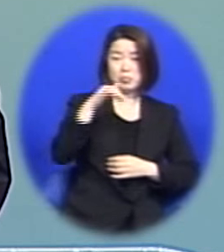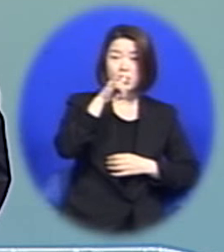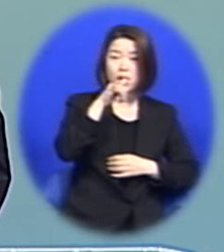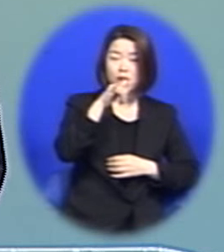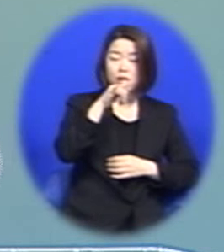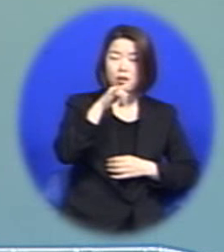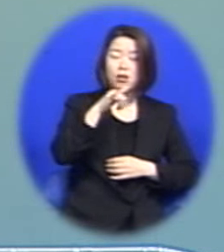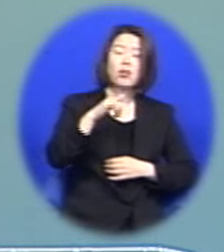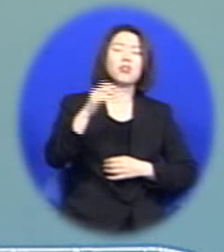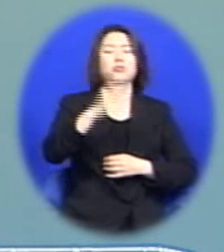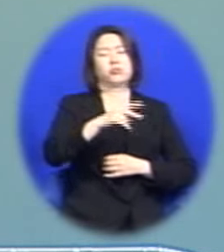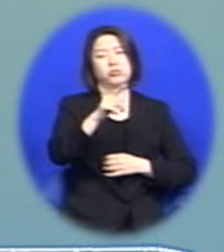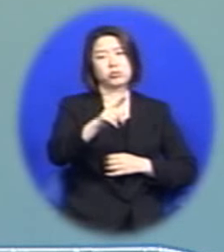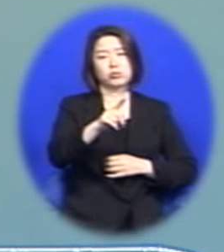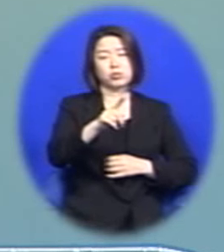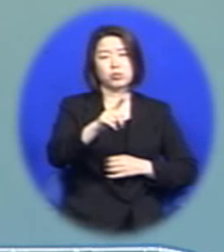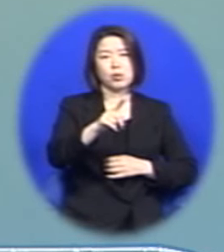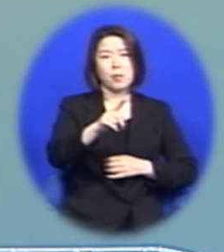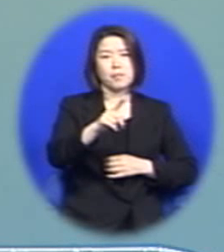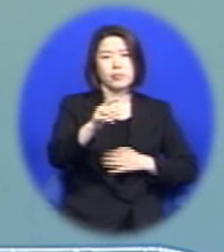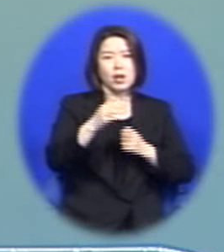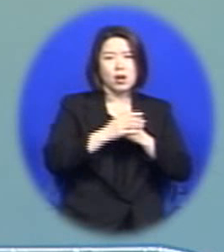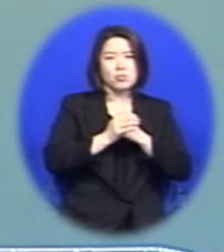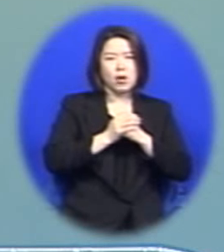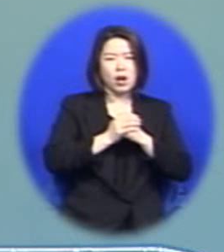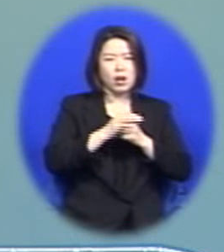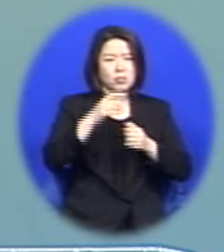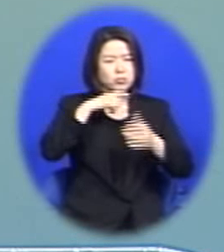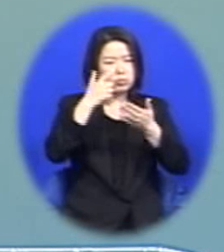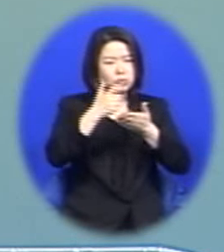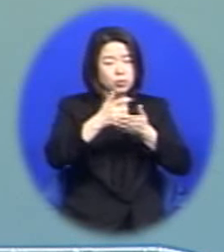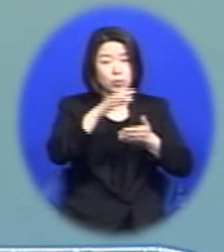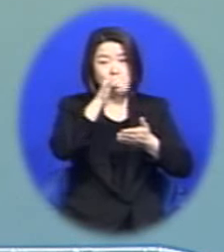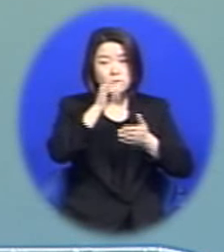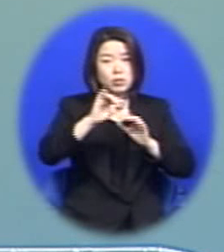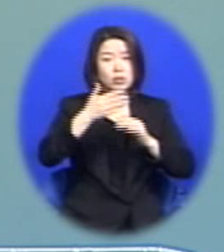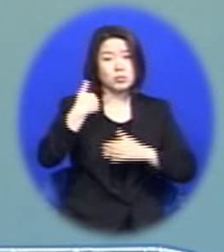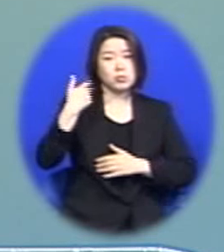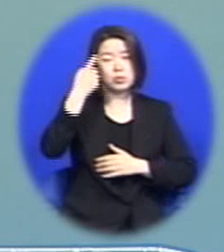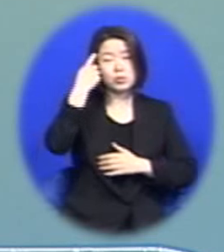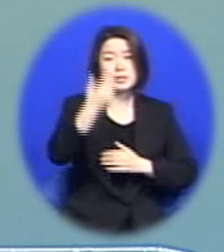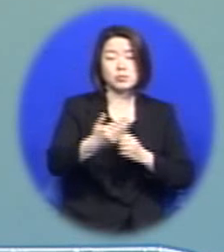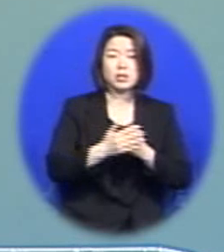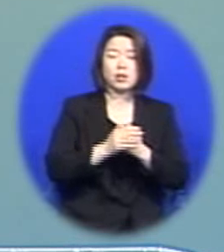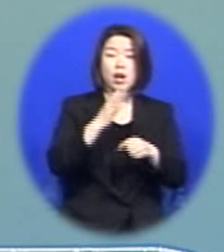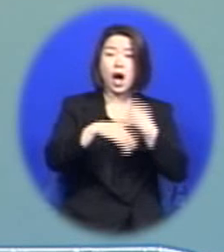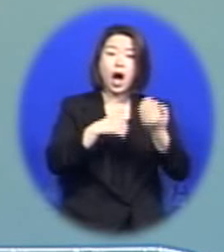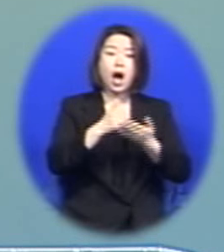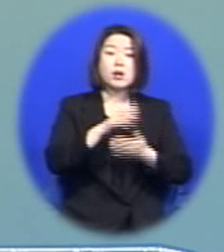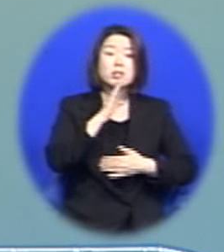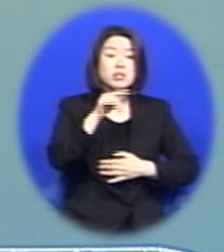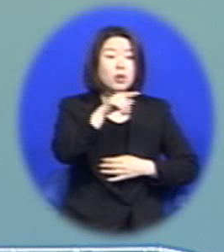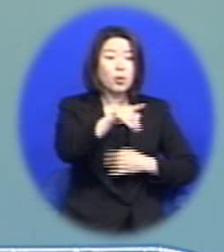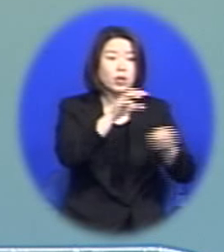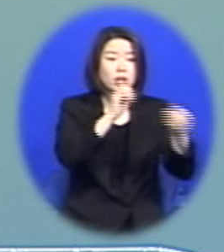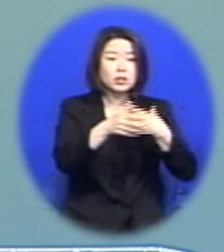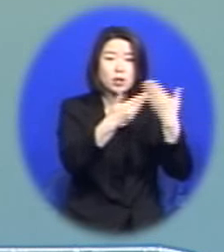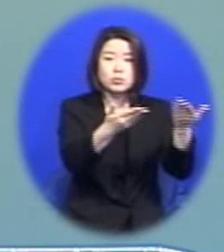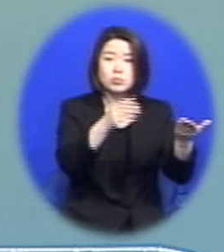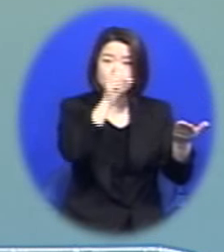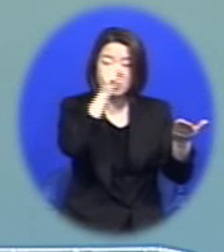극이 또 하나의 소원 인주 모르십니까 하나님의 진짜 거기에 응답해 주시면 좋겠습니까